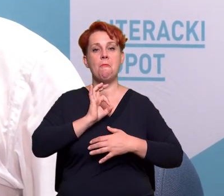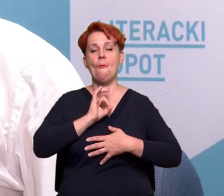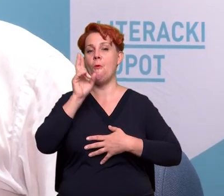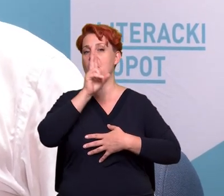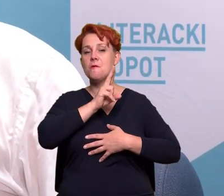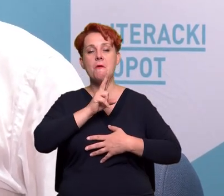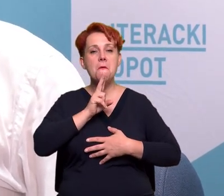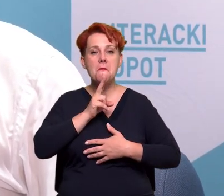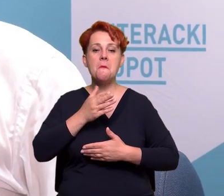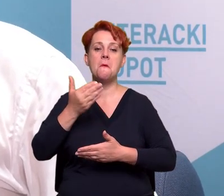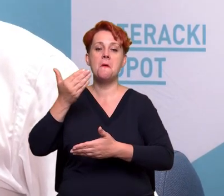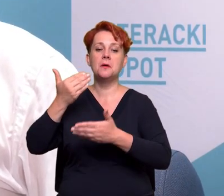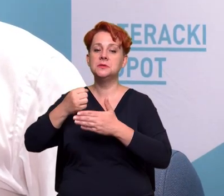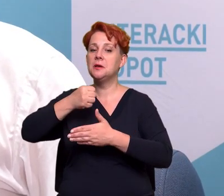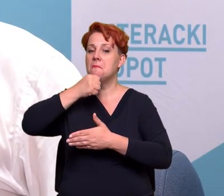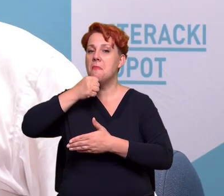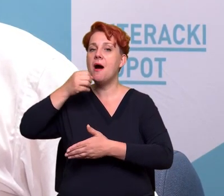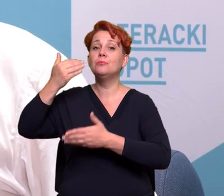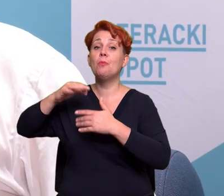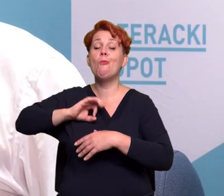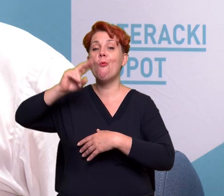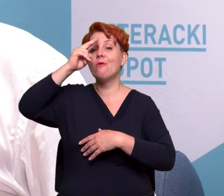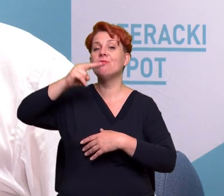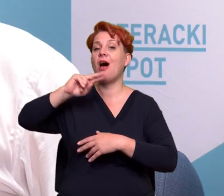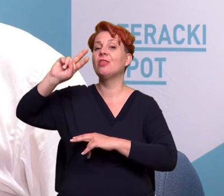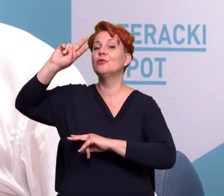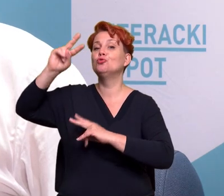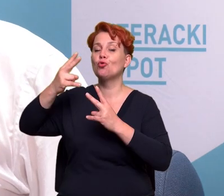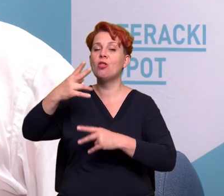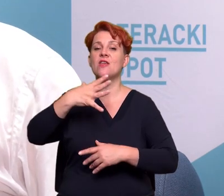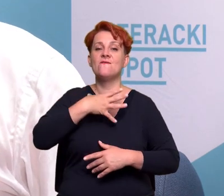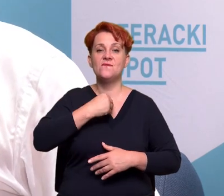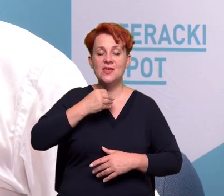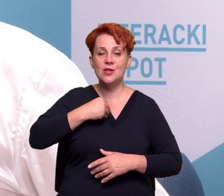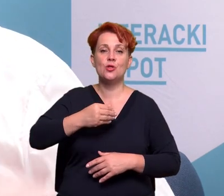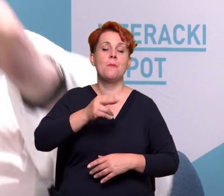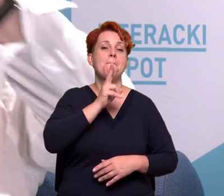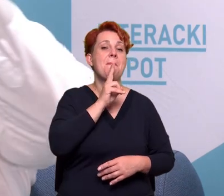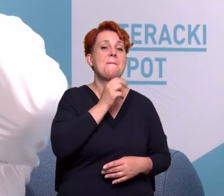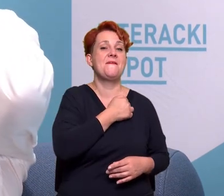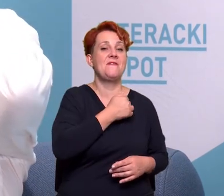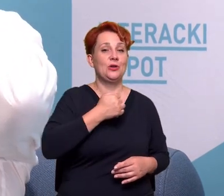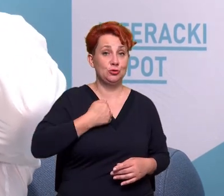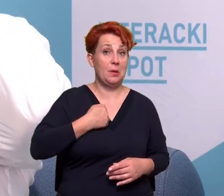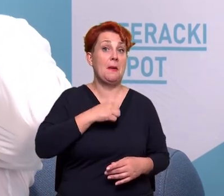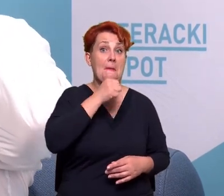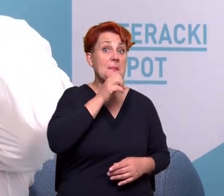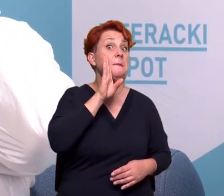babcia, ojciec pochodził z Wilna, mama z Warszawy i babcia też z